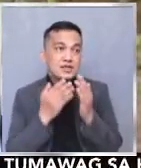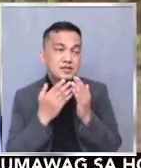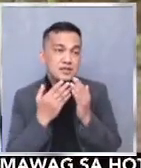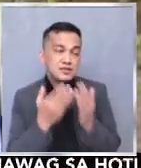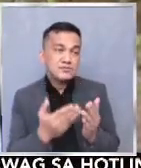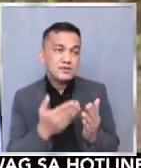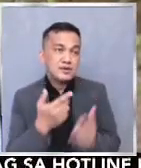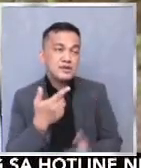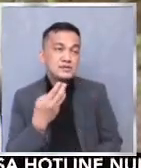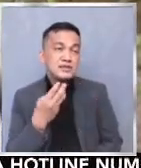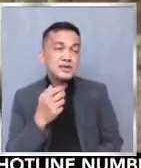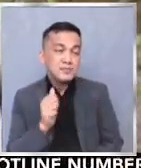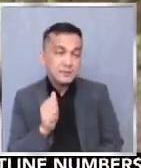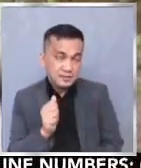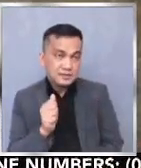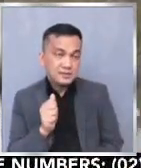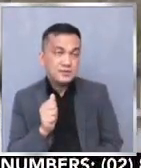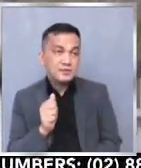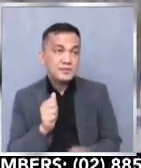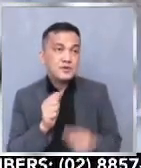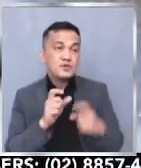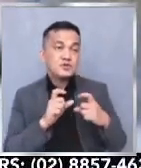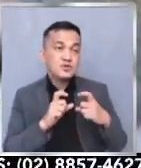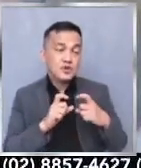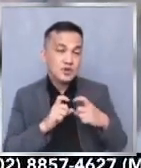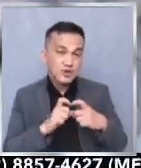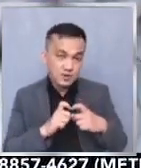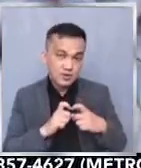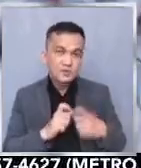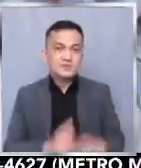GMA Kapuso.